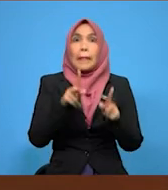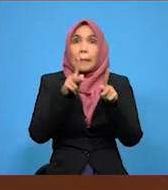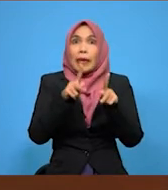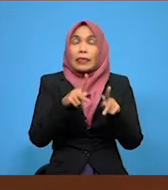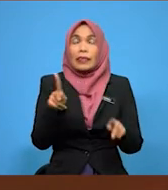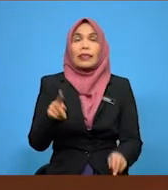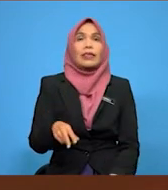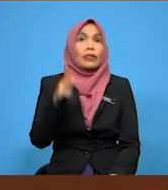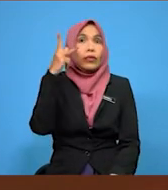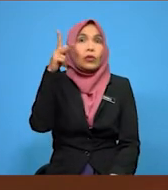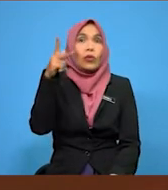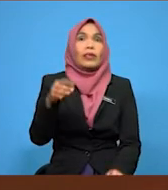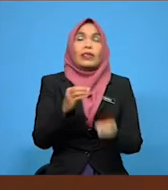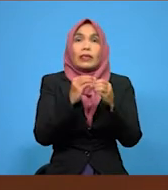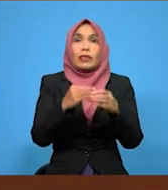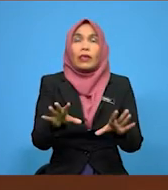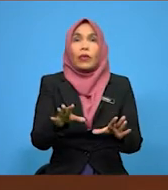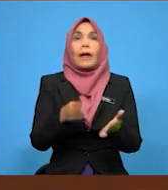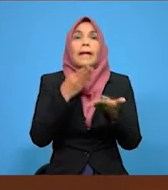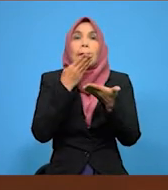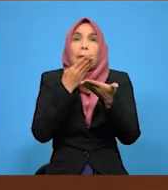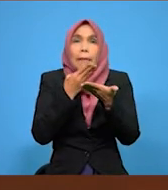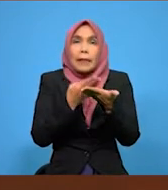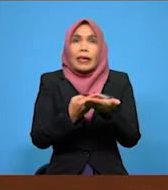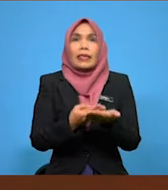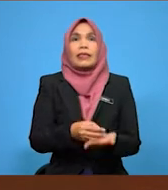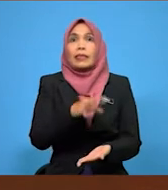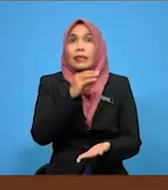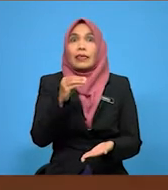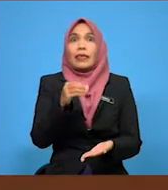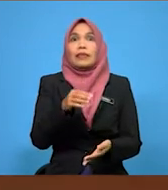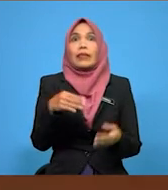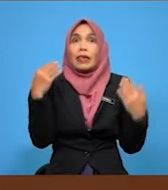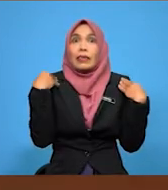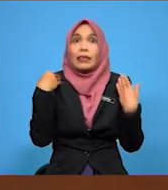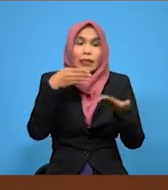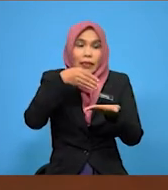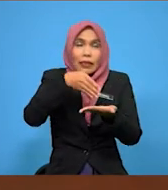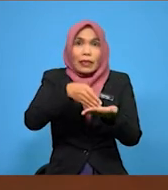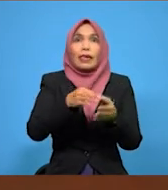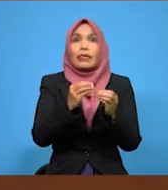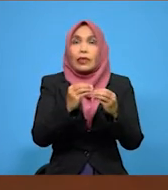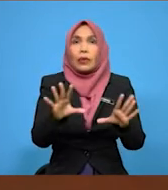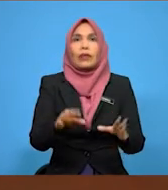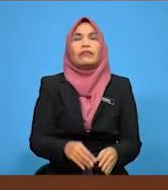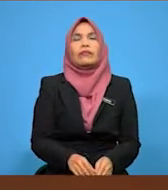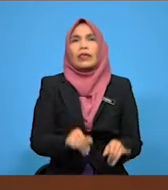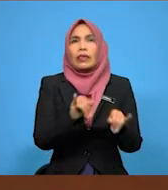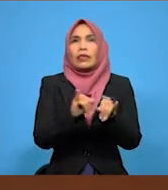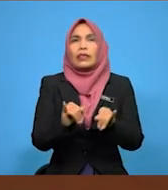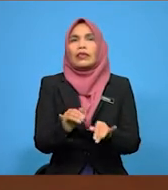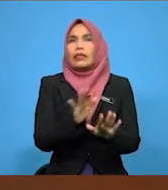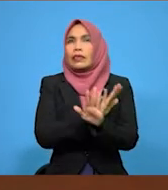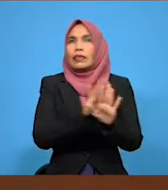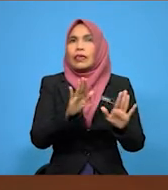dalam keadaan stabil dan berada di tengah telur. Jika kedudukan telur ini tidak